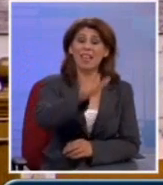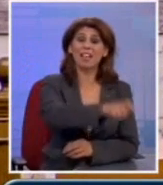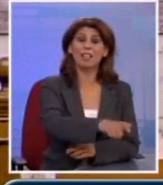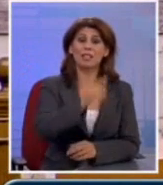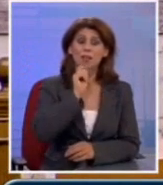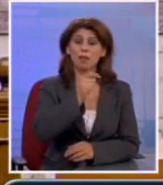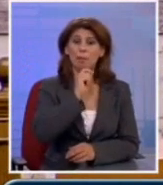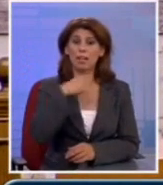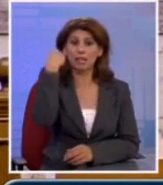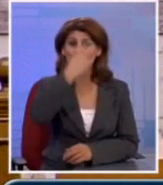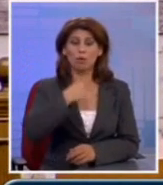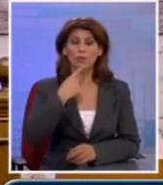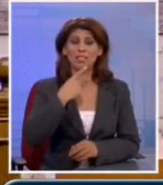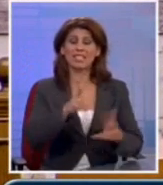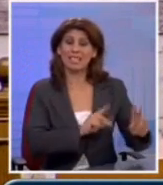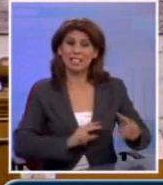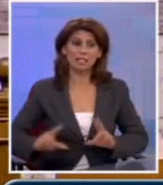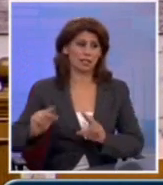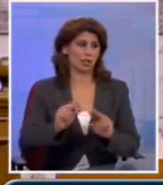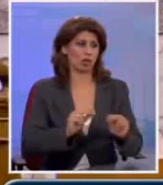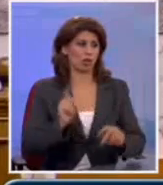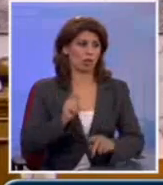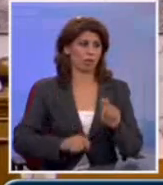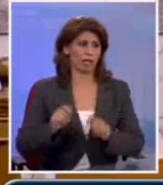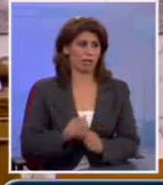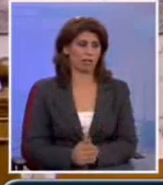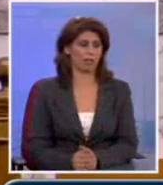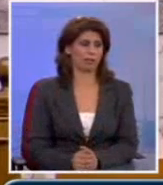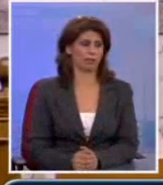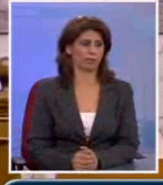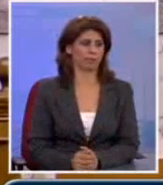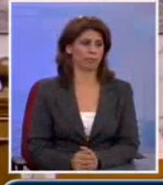για το προσωπικό και συλλογικό που δημιουργήθηκε.